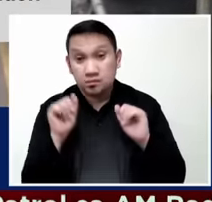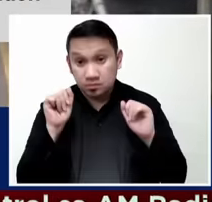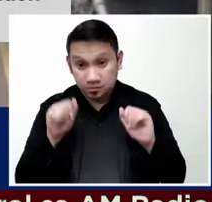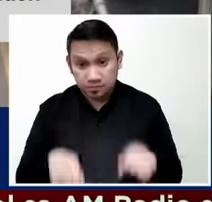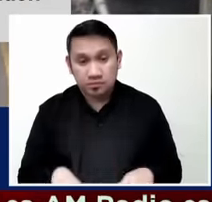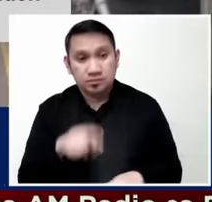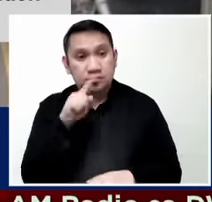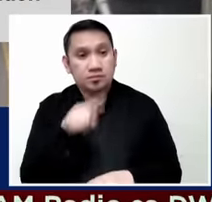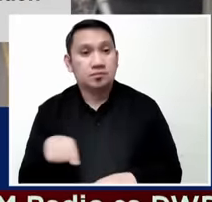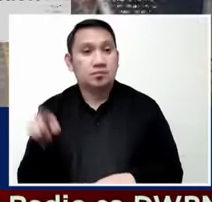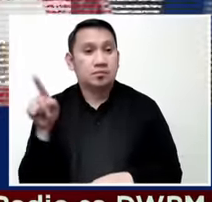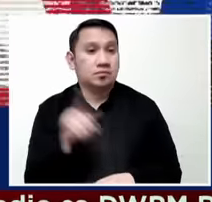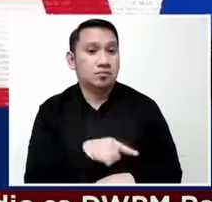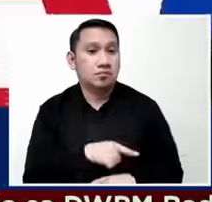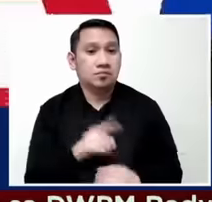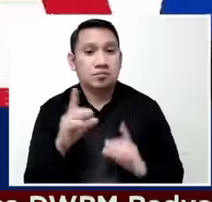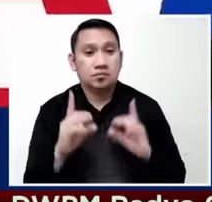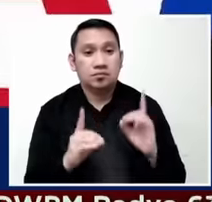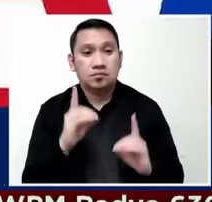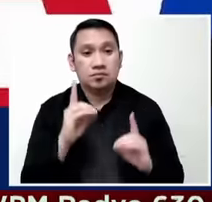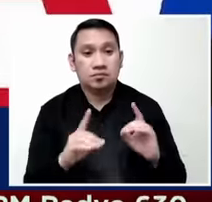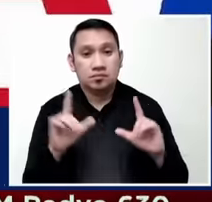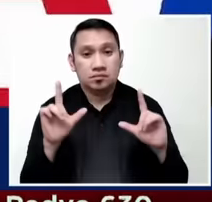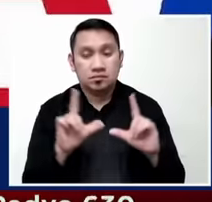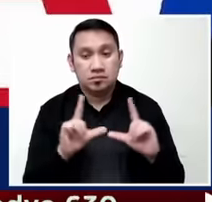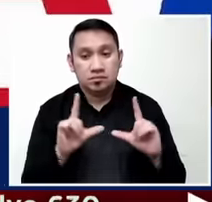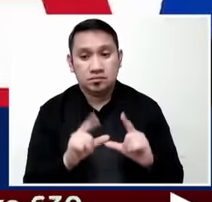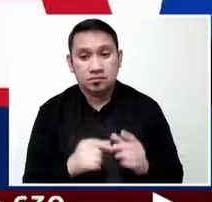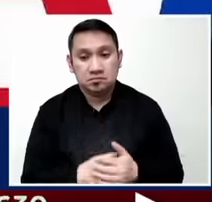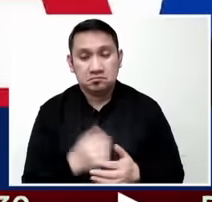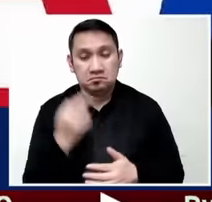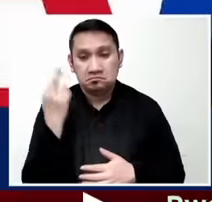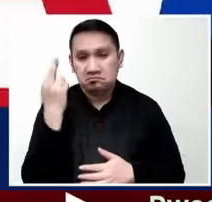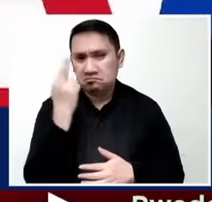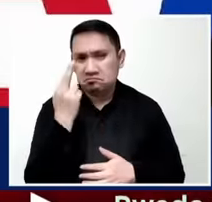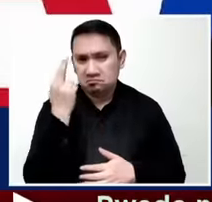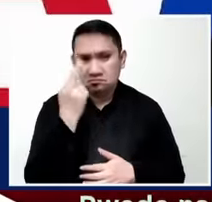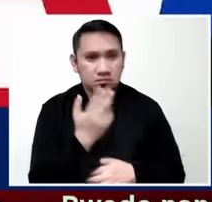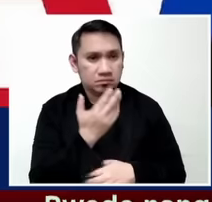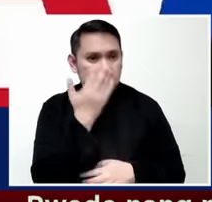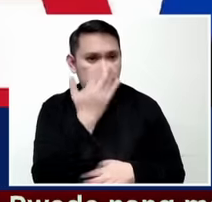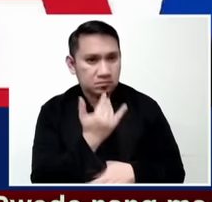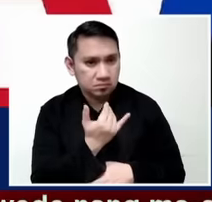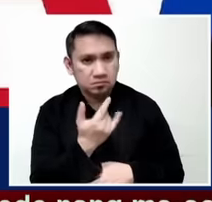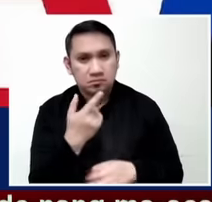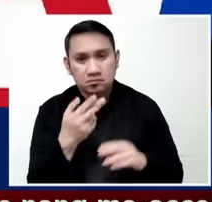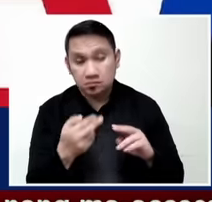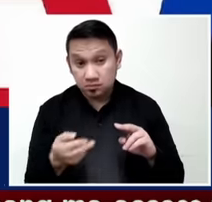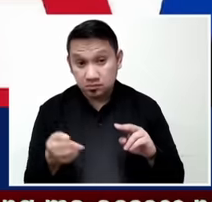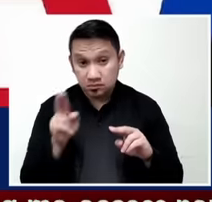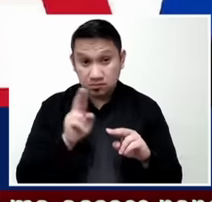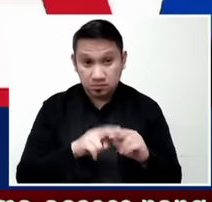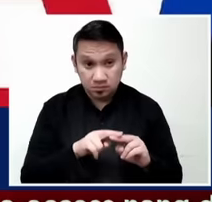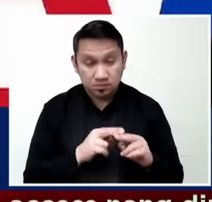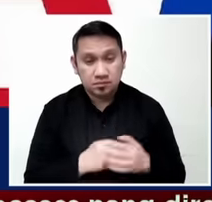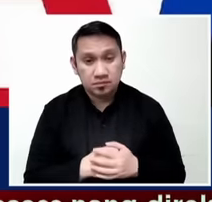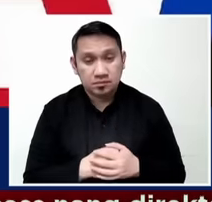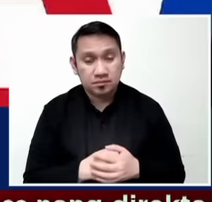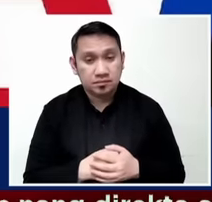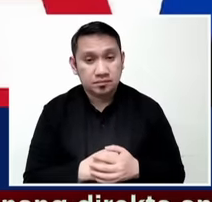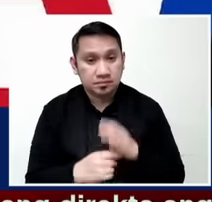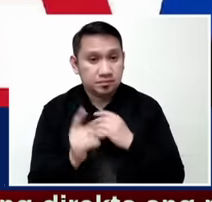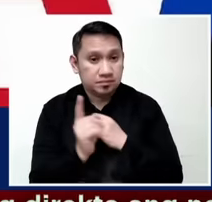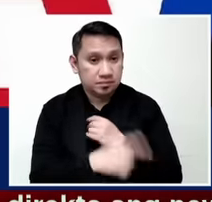pa ang driver's license. Isa sa mga dahilan namin kung bakit namin inaasan yung nga pong penalty dyan